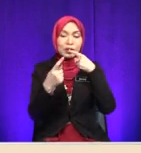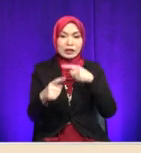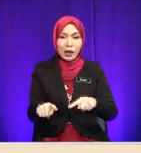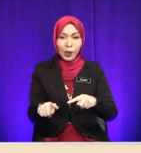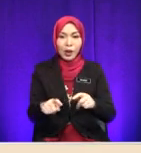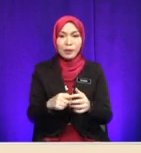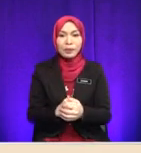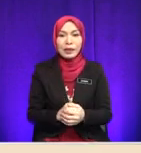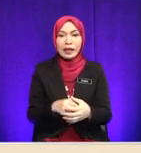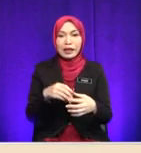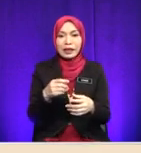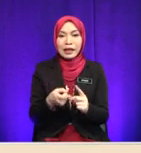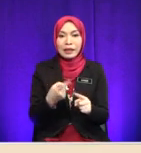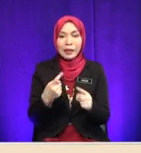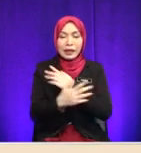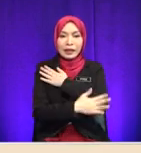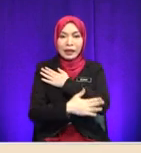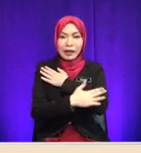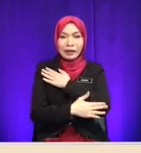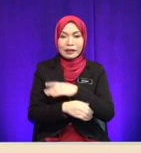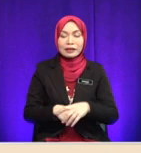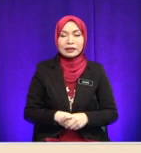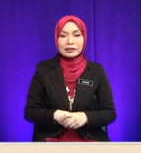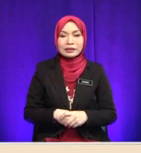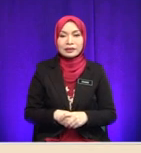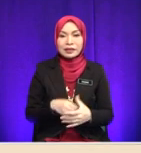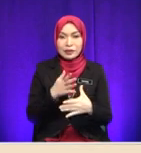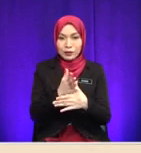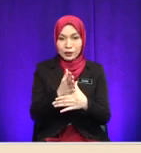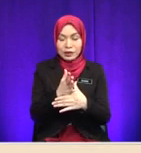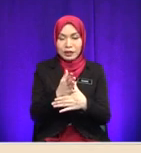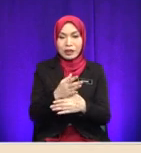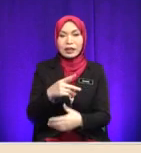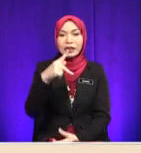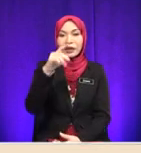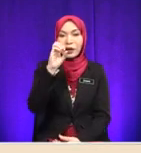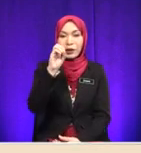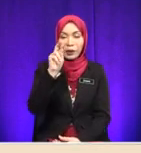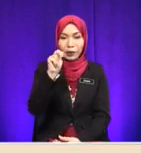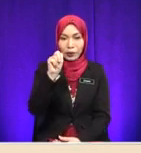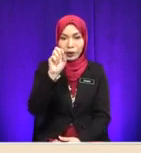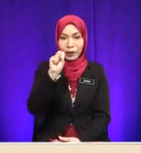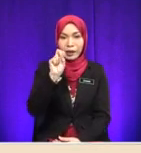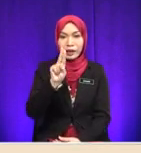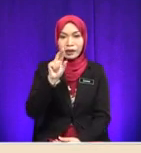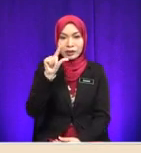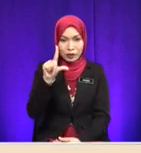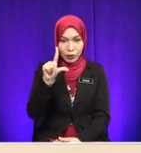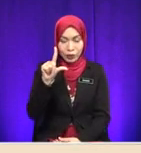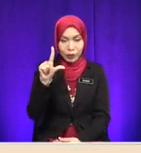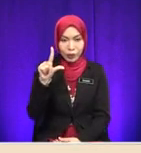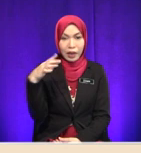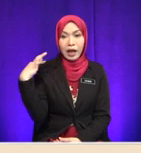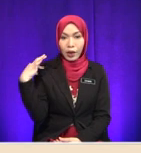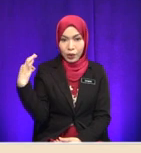menyinggung perasaannya. Seterusnya ialah konsul. Apakah maksud konsul? Pegawai yang dilantik oleh sesebuah negara